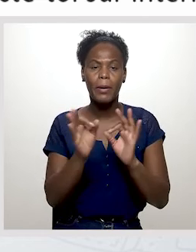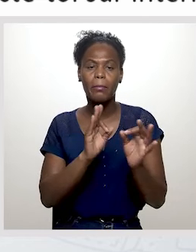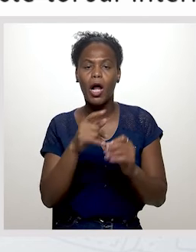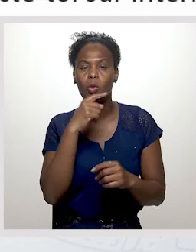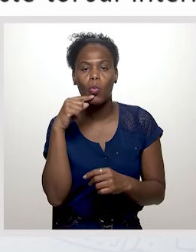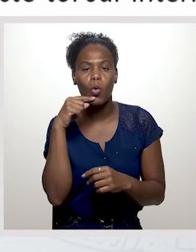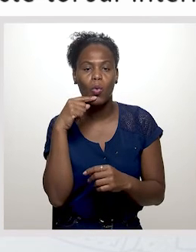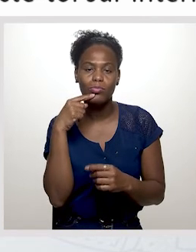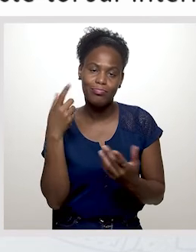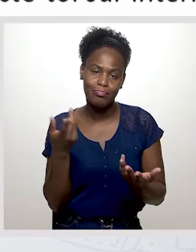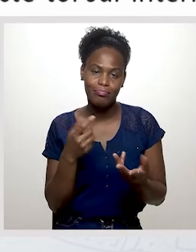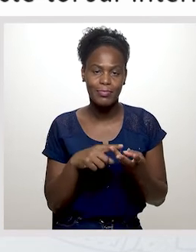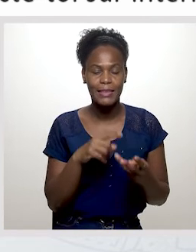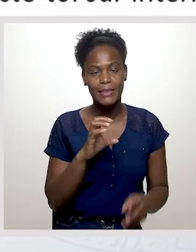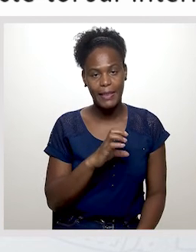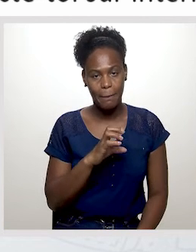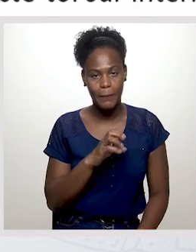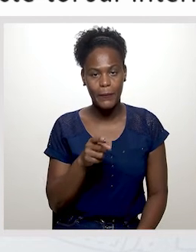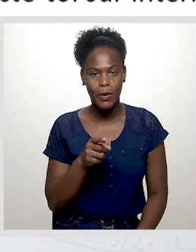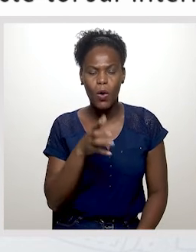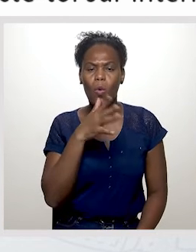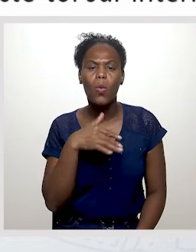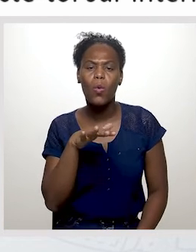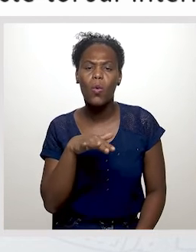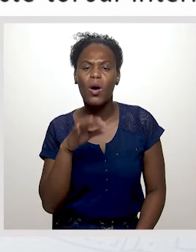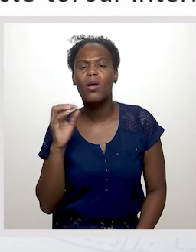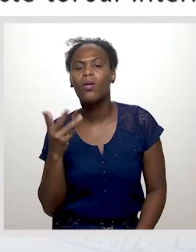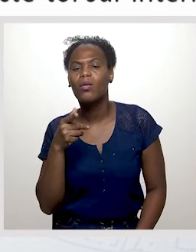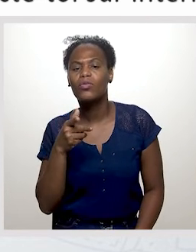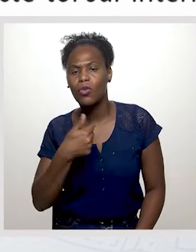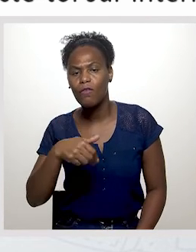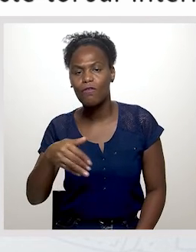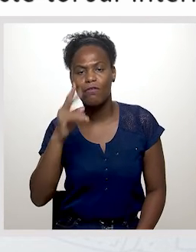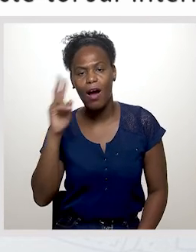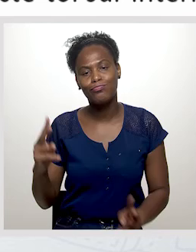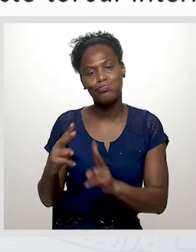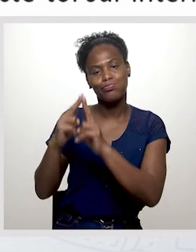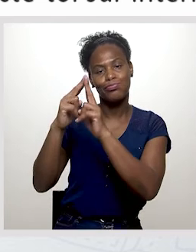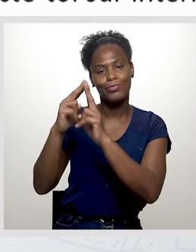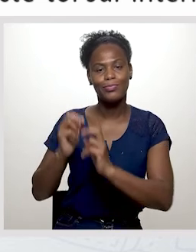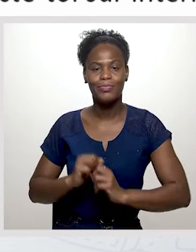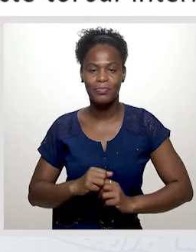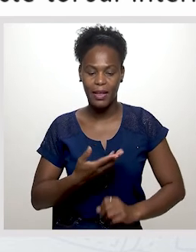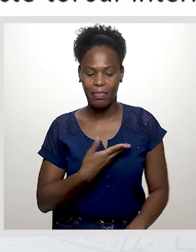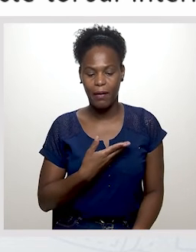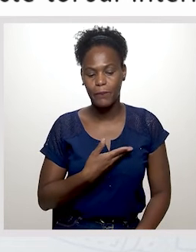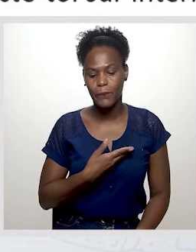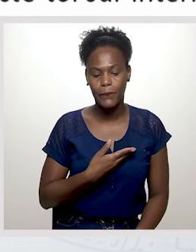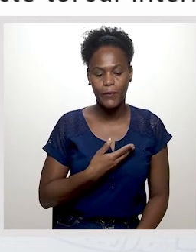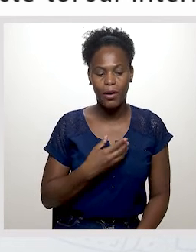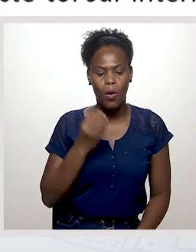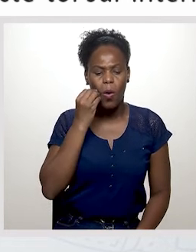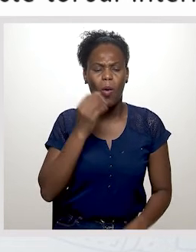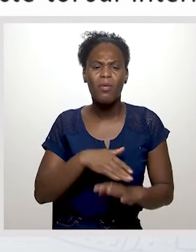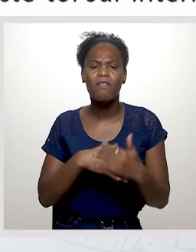gâteau? C. Où et quand est-ce qu'on va se rencontrer? D. Comment je fais